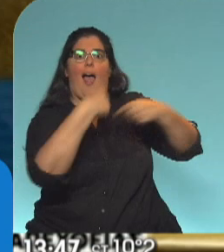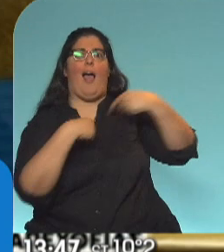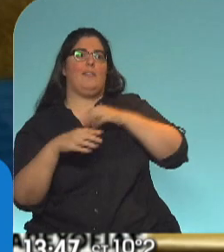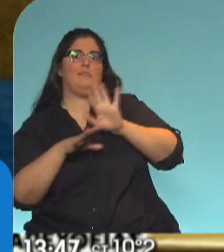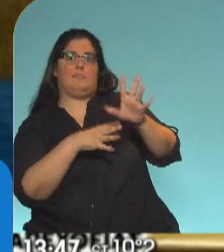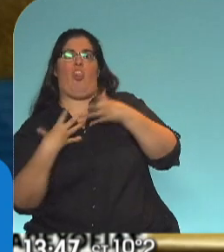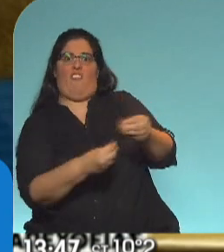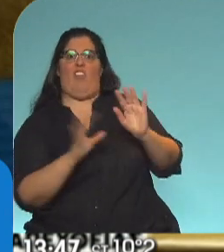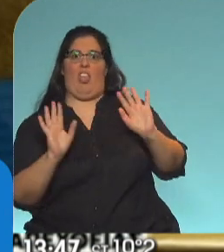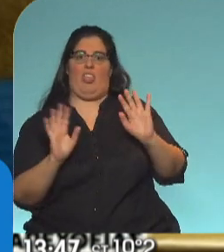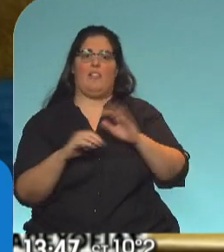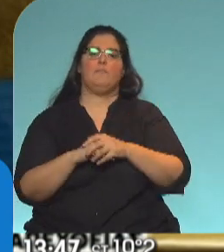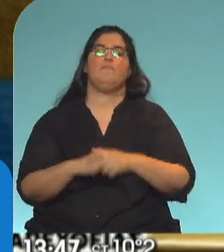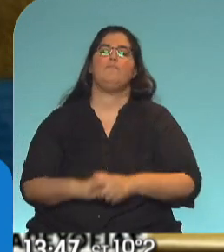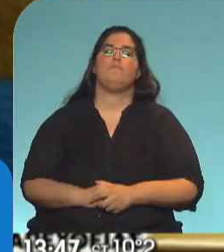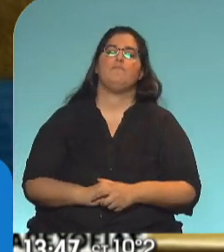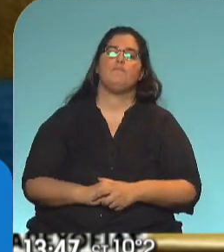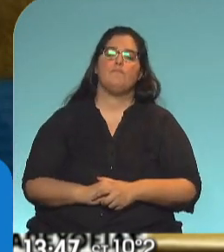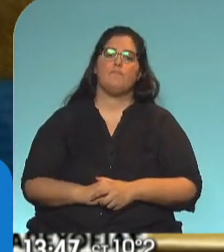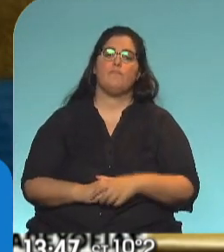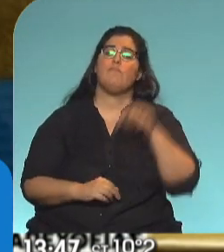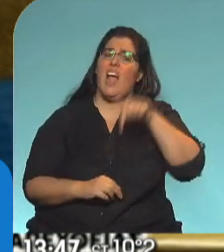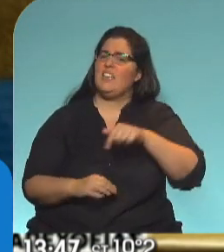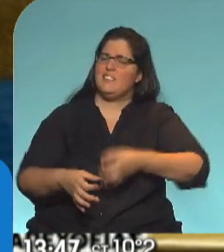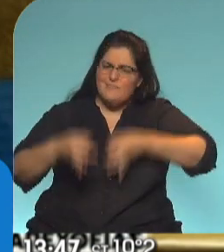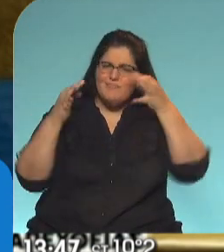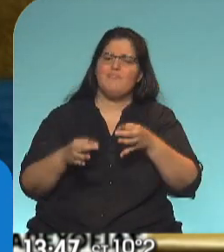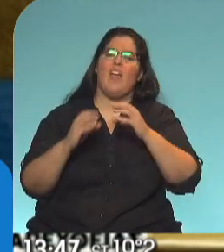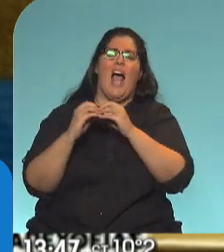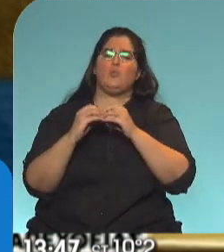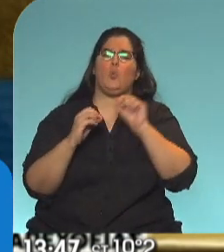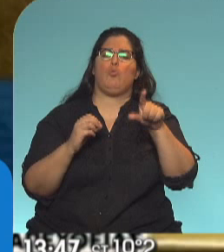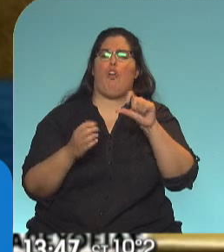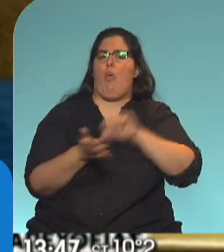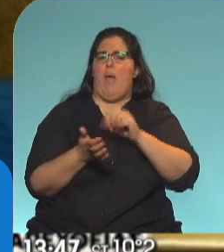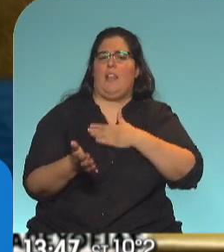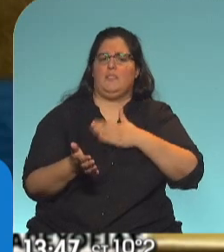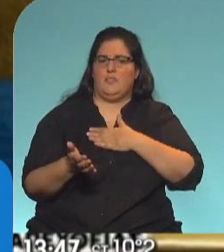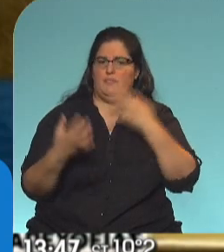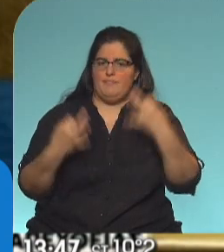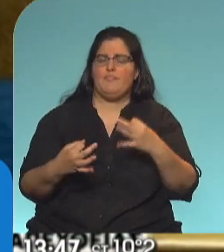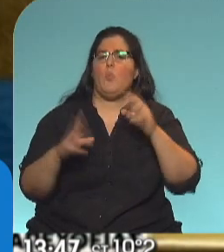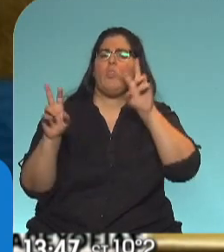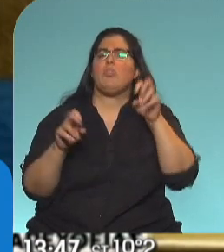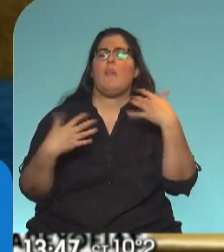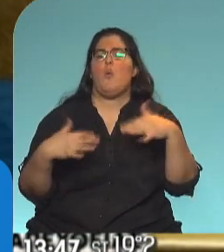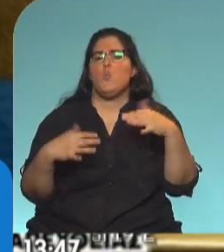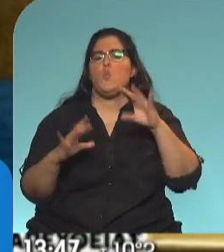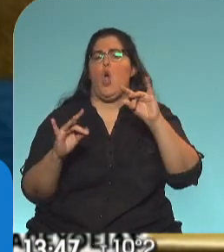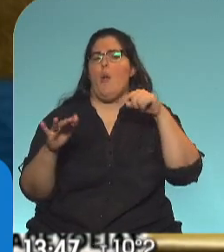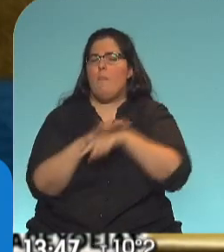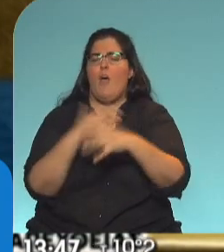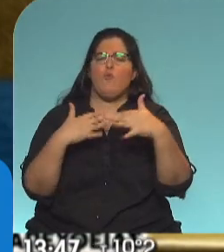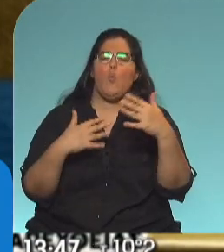εθνική υπόθεση κυριολεκτικά που καθίσταται επιτακτική λόγω της παρούσης γεωπολιτικής κατάστασης με τις πολλές και